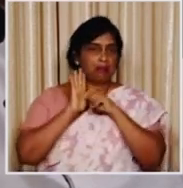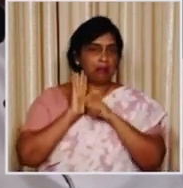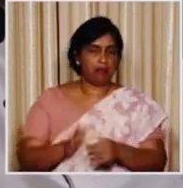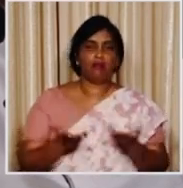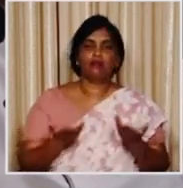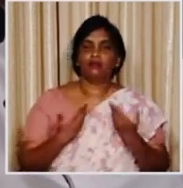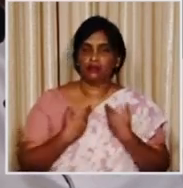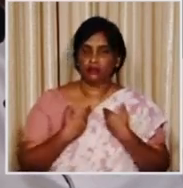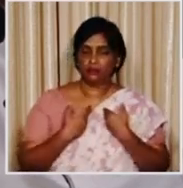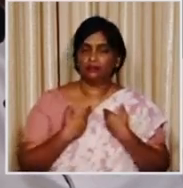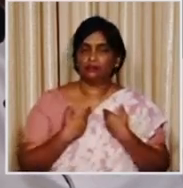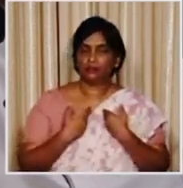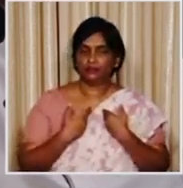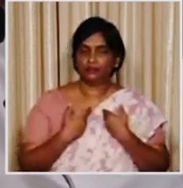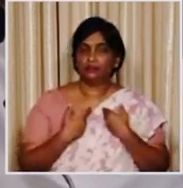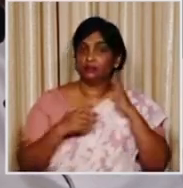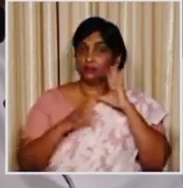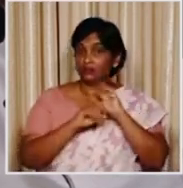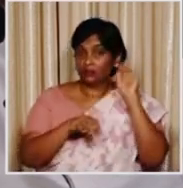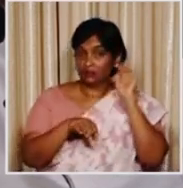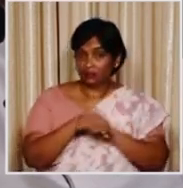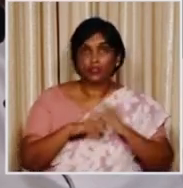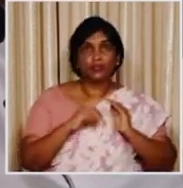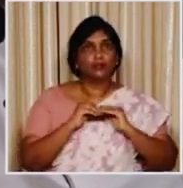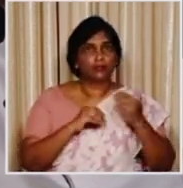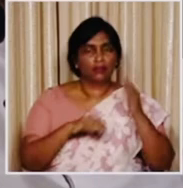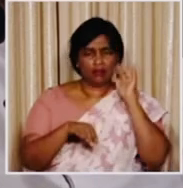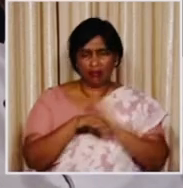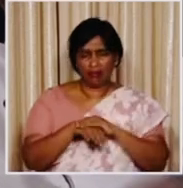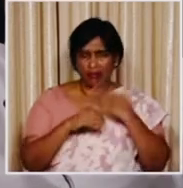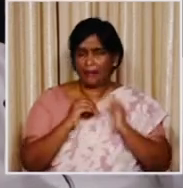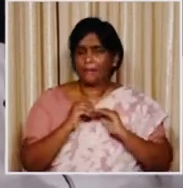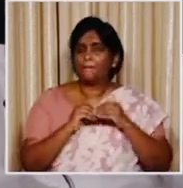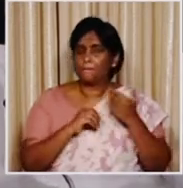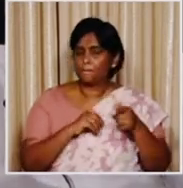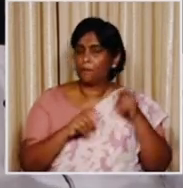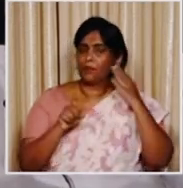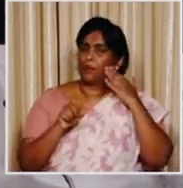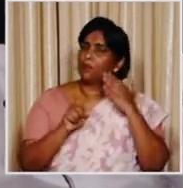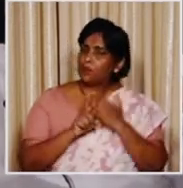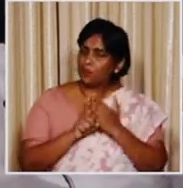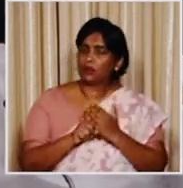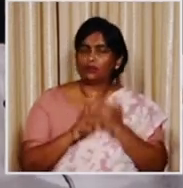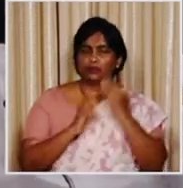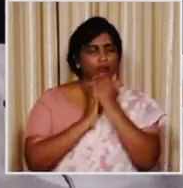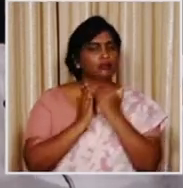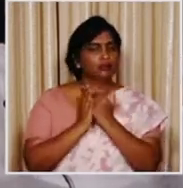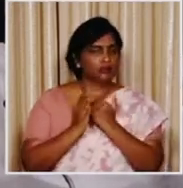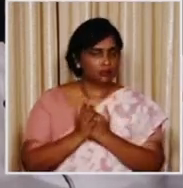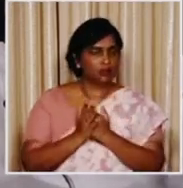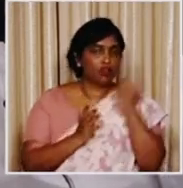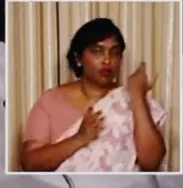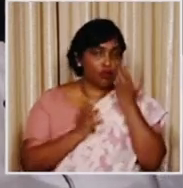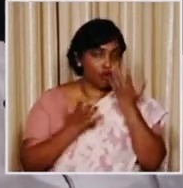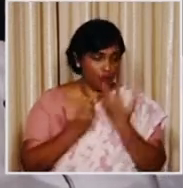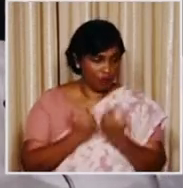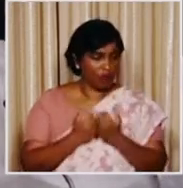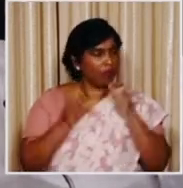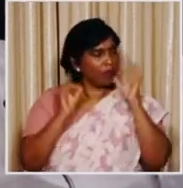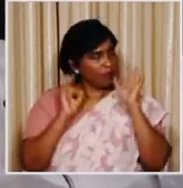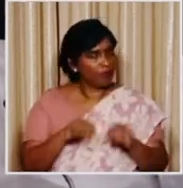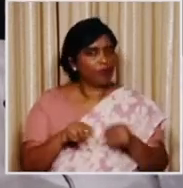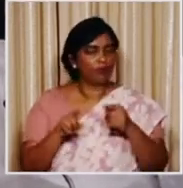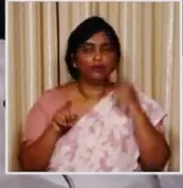යනවායි කියලා. මේ හෙළිදරව් වුණාට පස්සේ, මේ හෙළිදරව්ෙන් පස්සේ මේ ගැන තියෙන කාරණා සොයා යුතුද නැද්ද